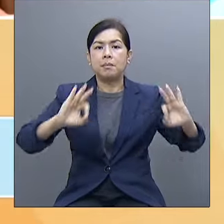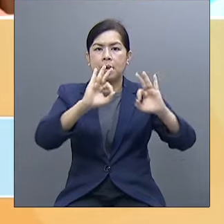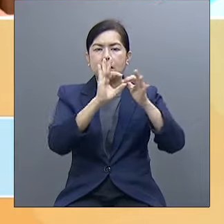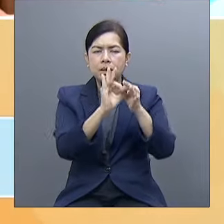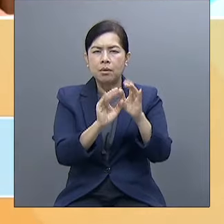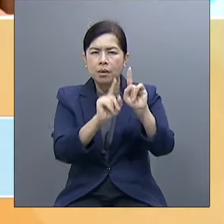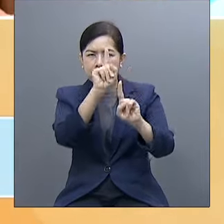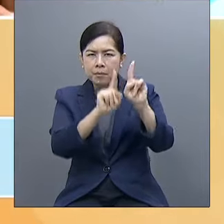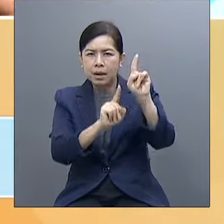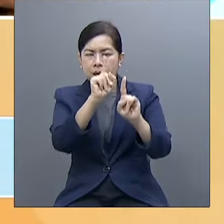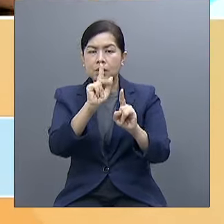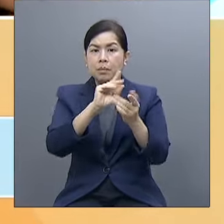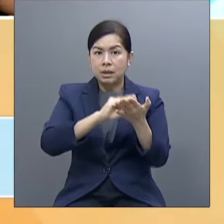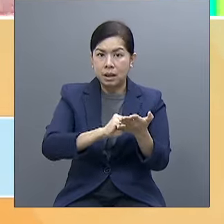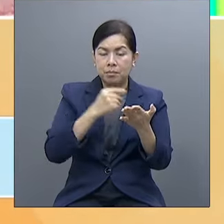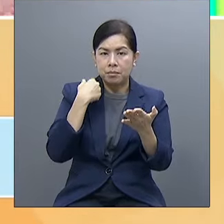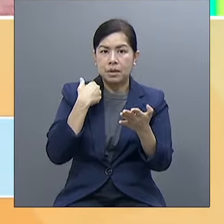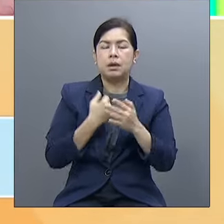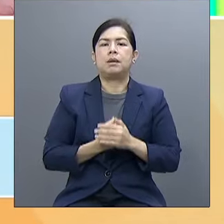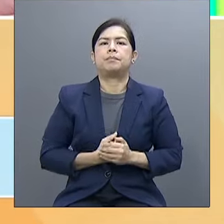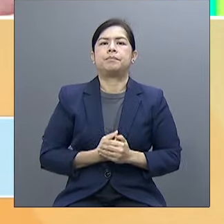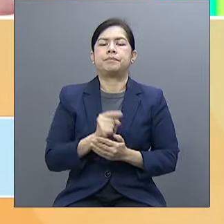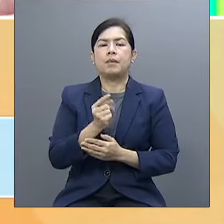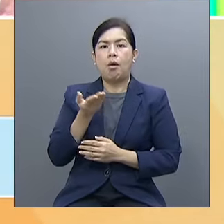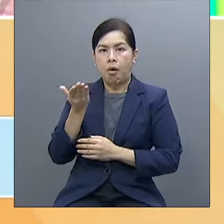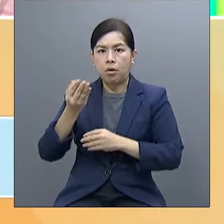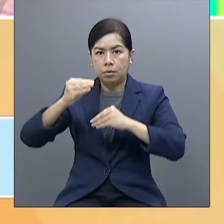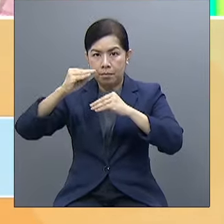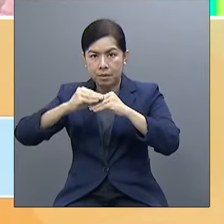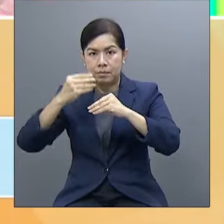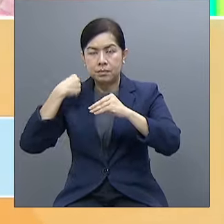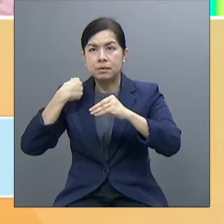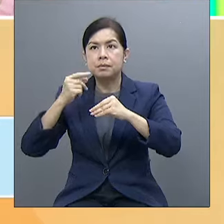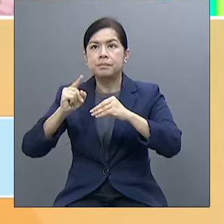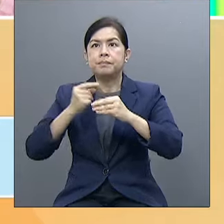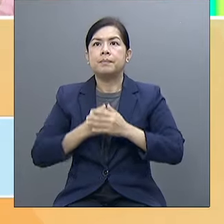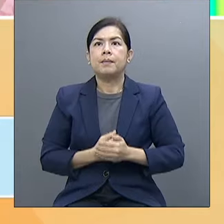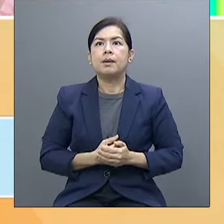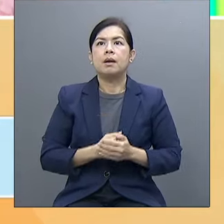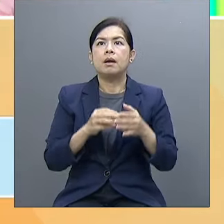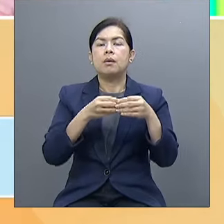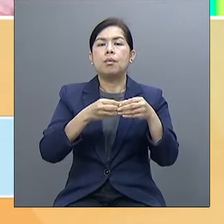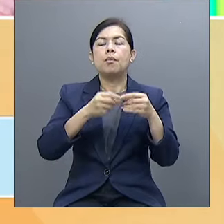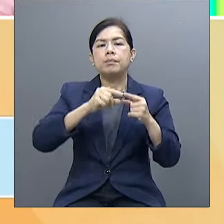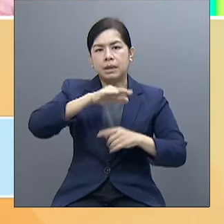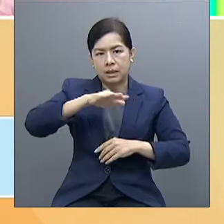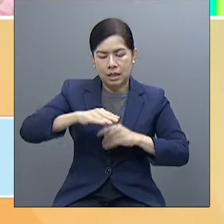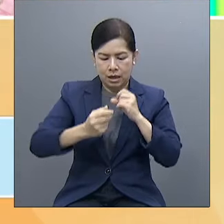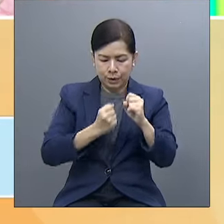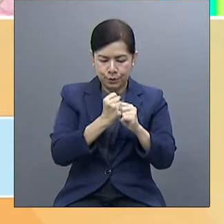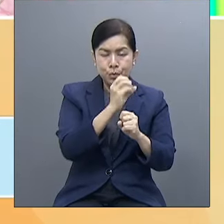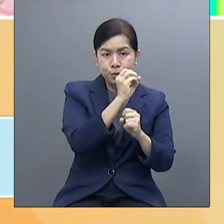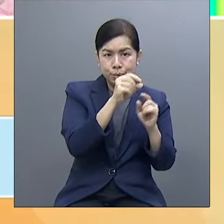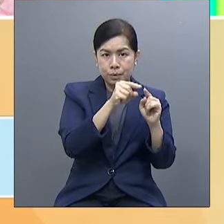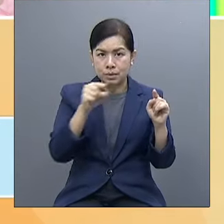กว่าแค่10ขวบ ใช่เดี๋ยวพิงขออนุญาตเพิ่มเติมที่อาจารย์กล่าวถึงนะคะอย่างเด็ก0ถึง6ปีก็มีข้อมูลเหมือนกัน